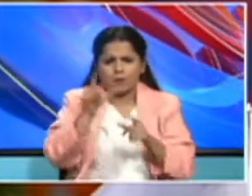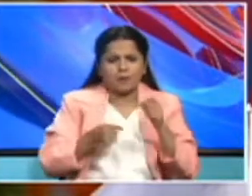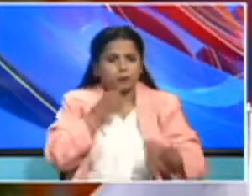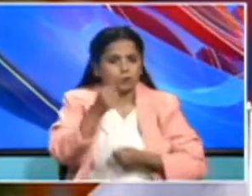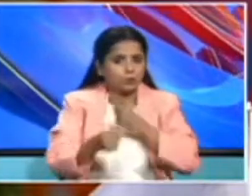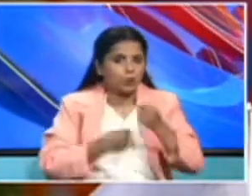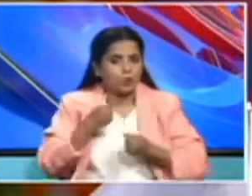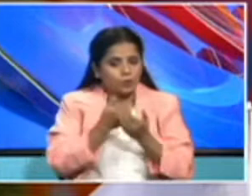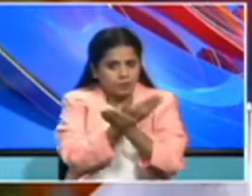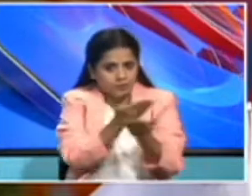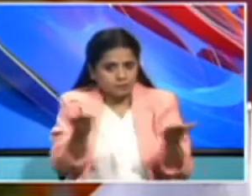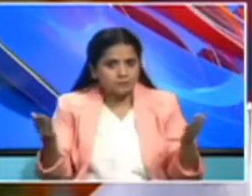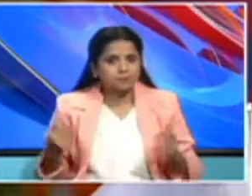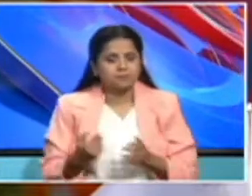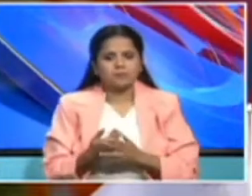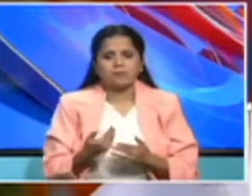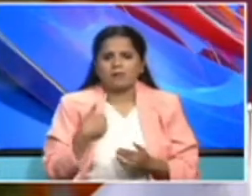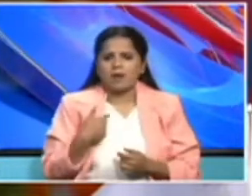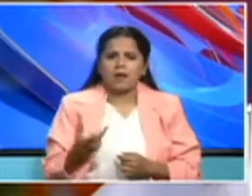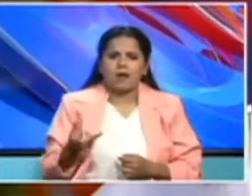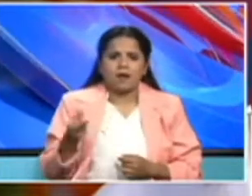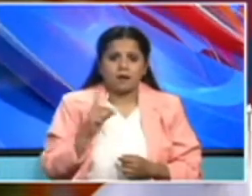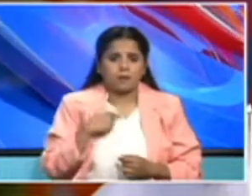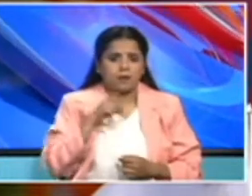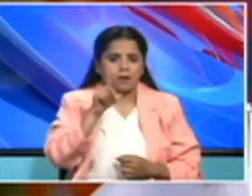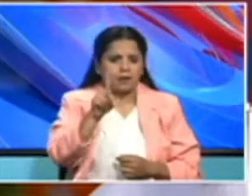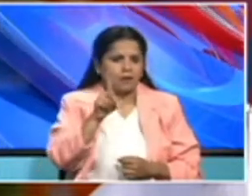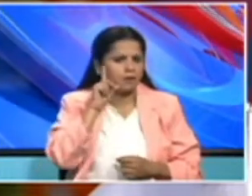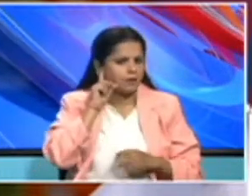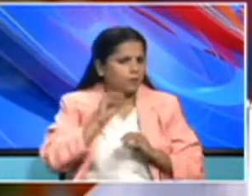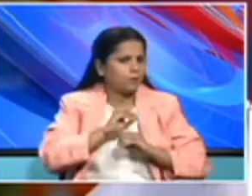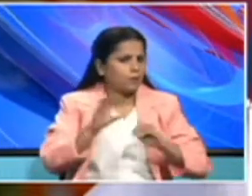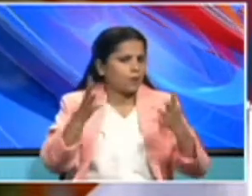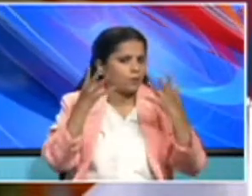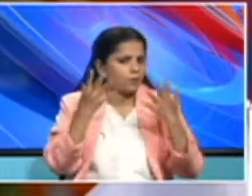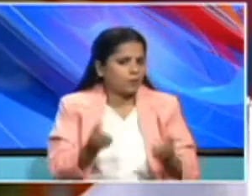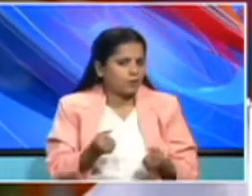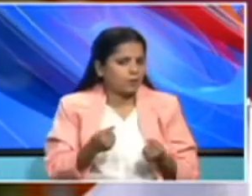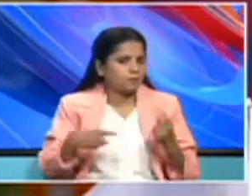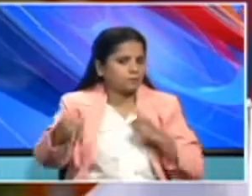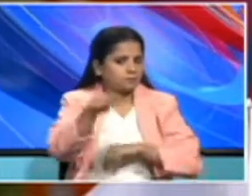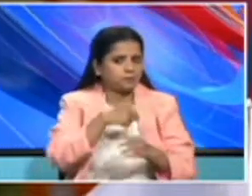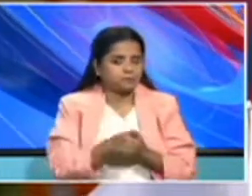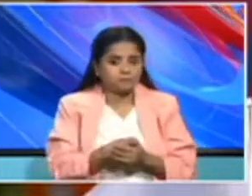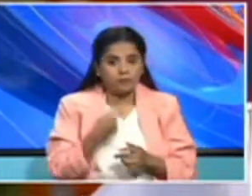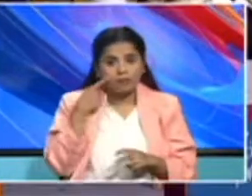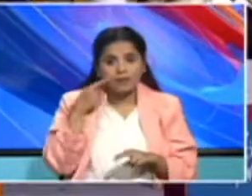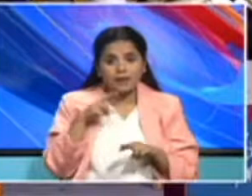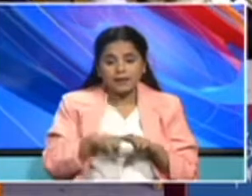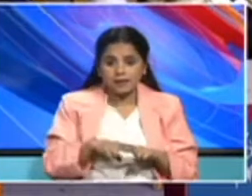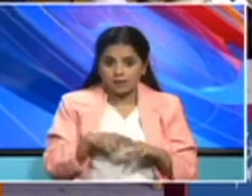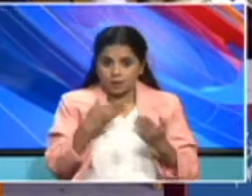को मैं एक मंत्र और देना चाहता हूं। अगर आपको